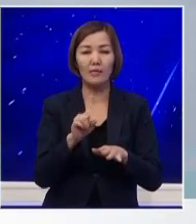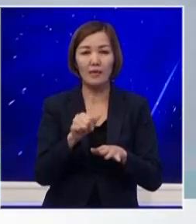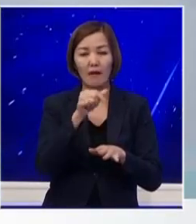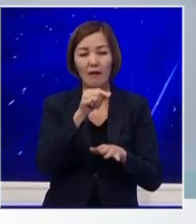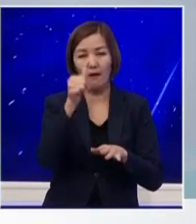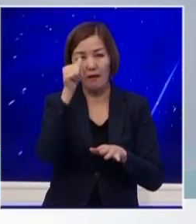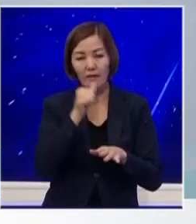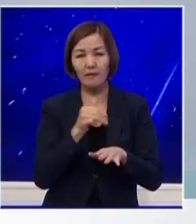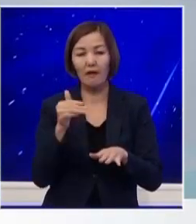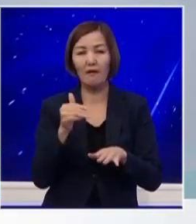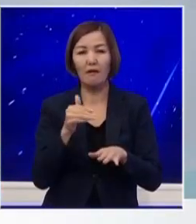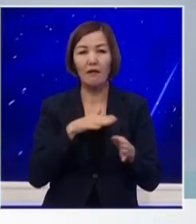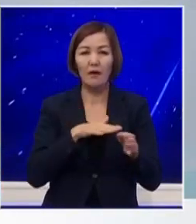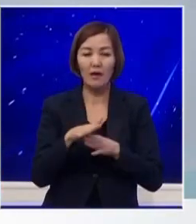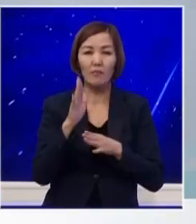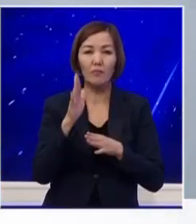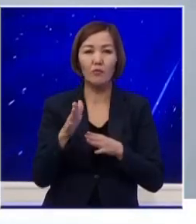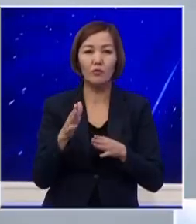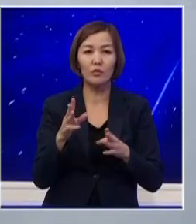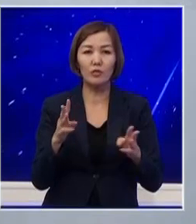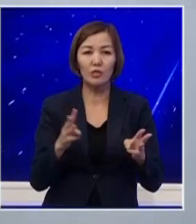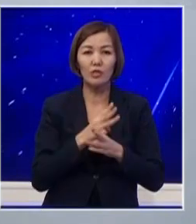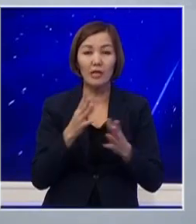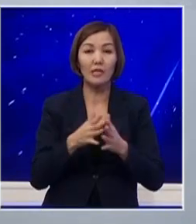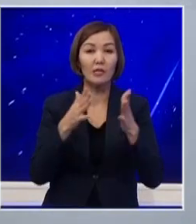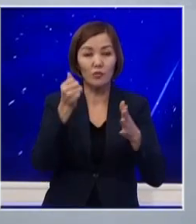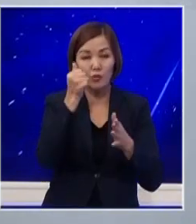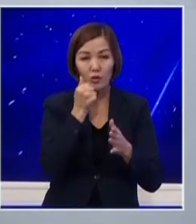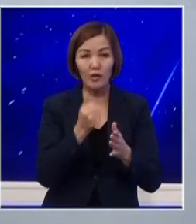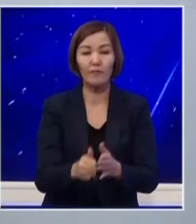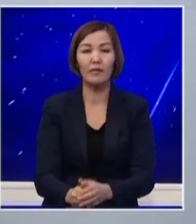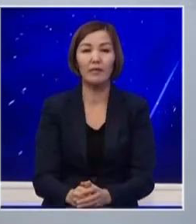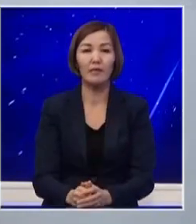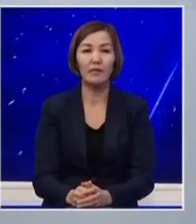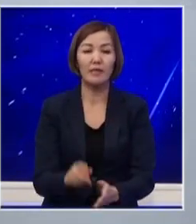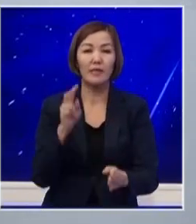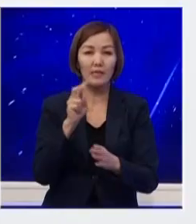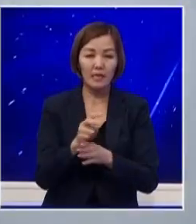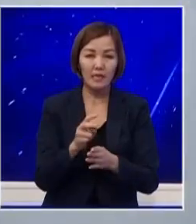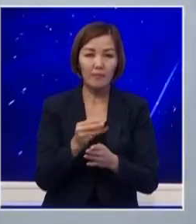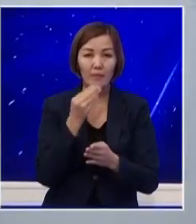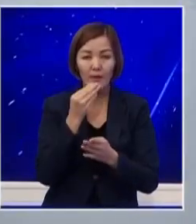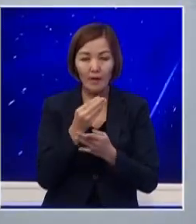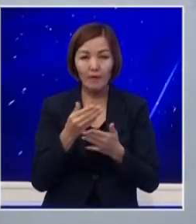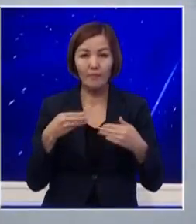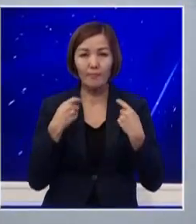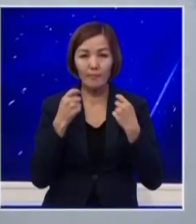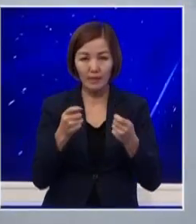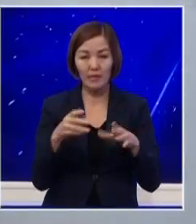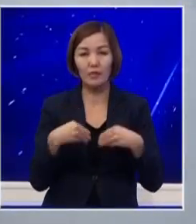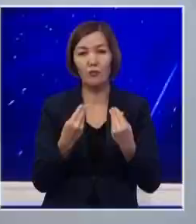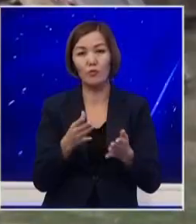ниеттеріңіз қабыл болсын. Рахмет сіздерге көп-көп, үстіп келіп жатқандарыңызға. Оразаларыңыз қабыл болсын